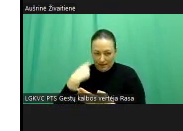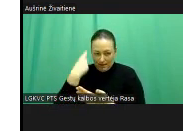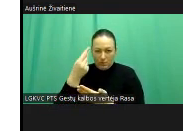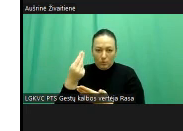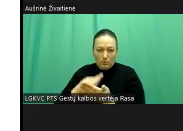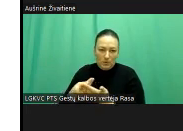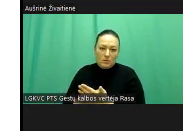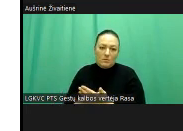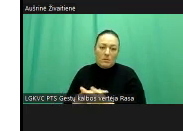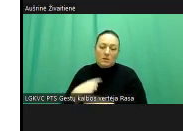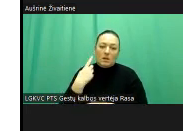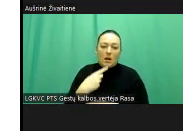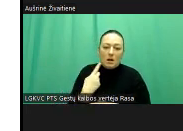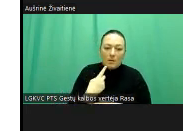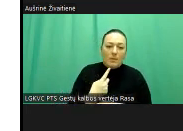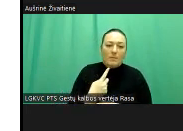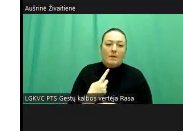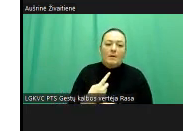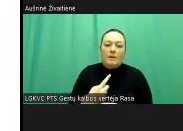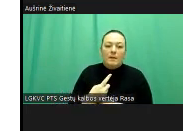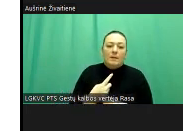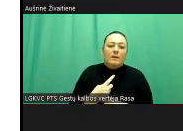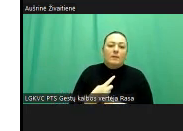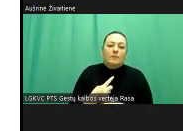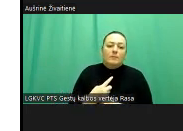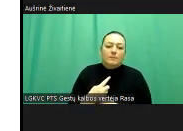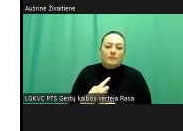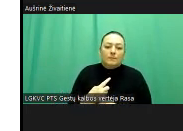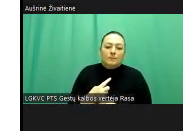Jei mes kalbame apie